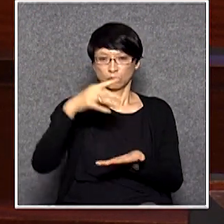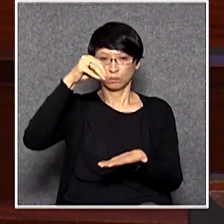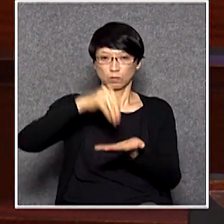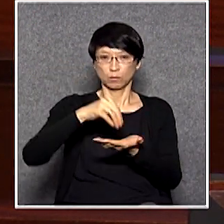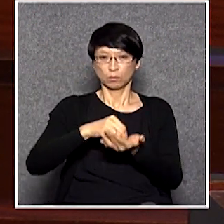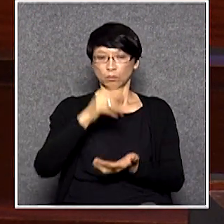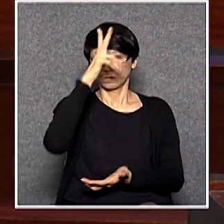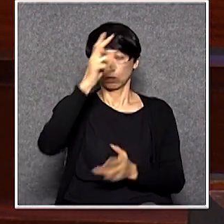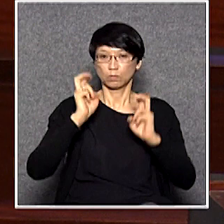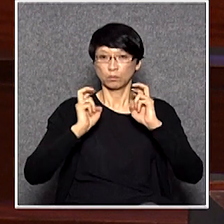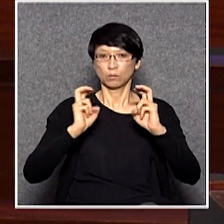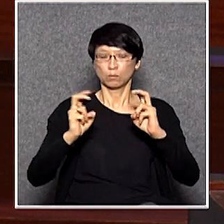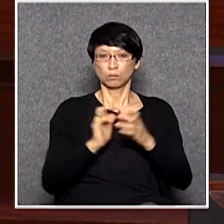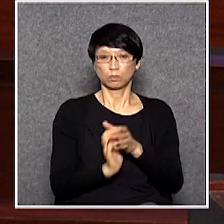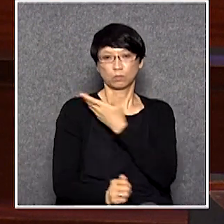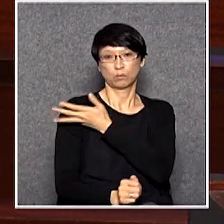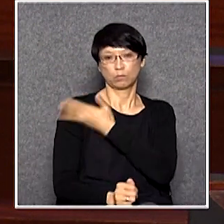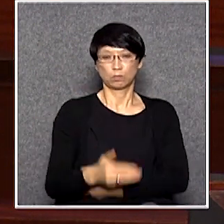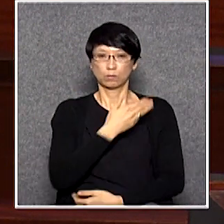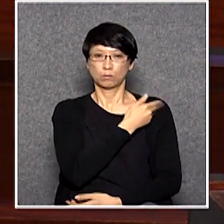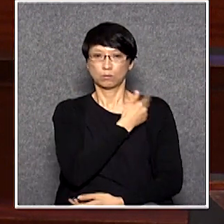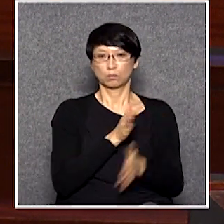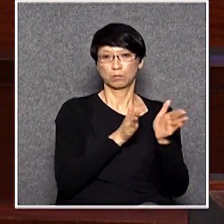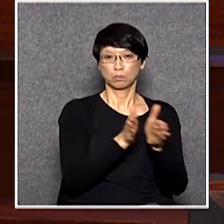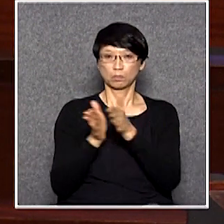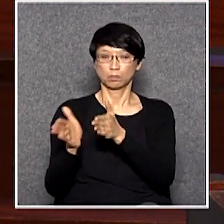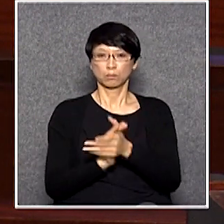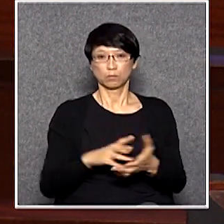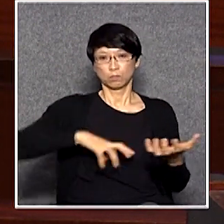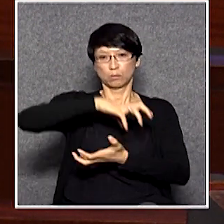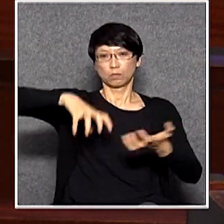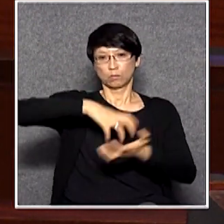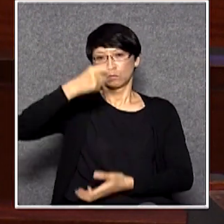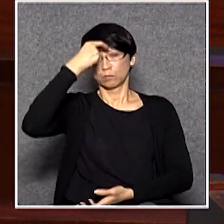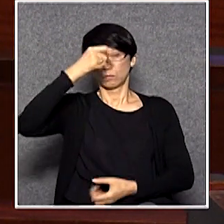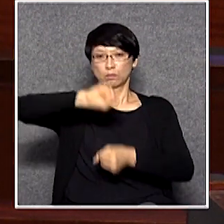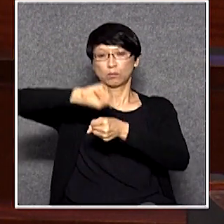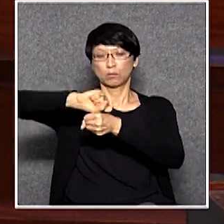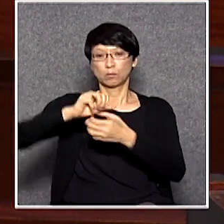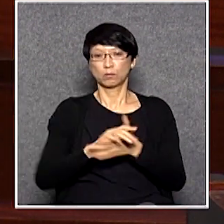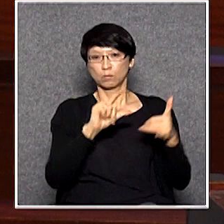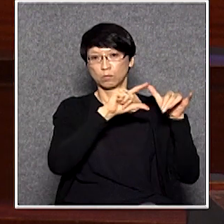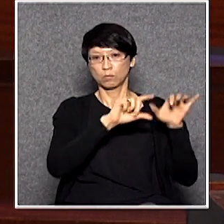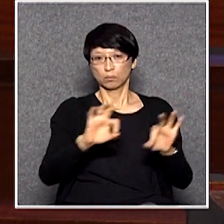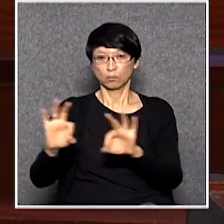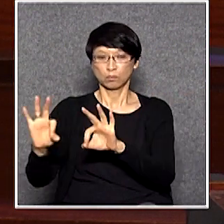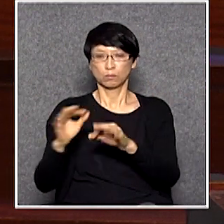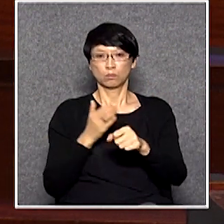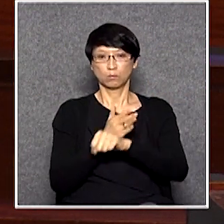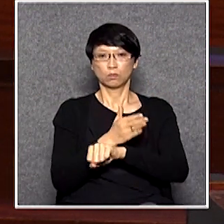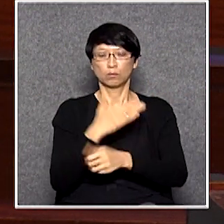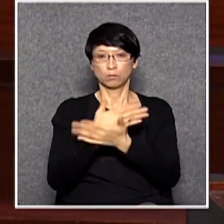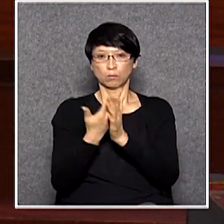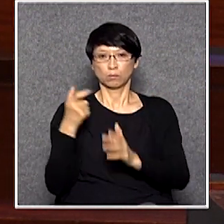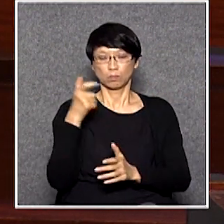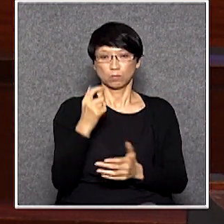府互鬥卸責，只會進一步添煩添亂，令延誤及超支問題惡化，將